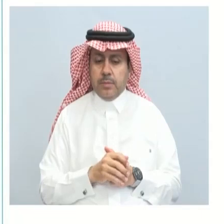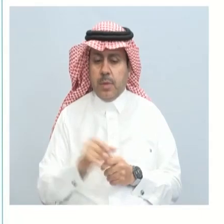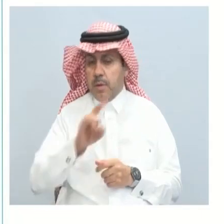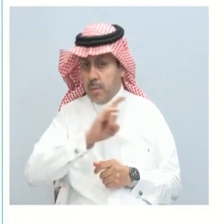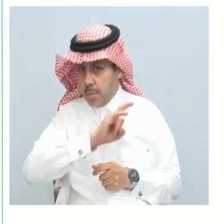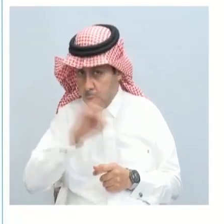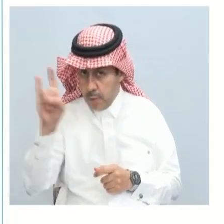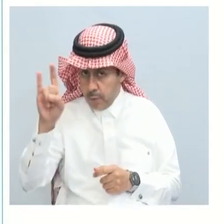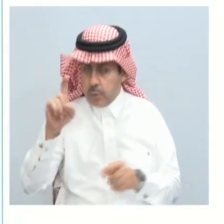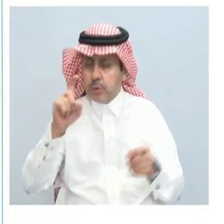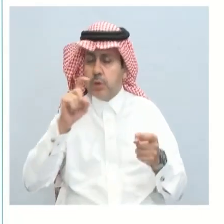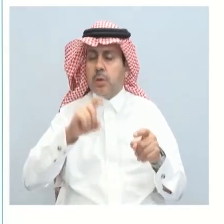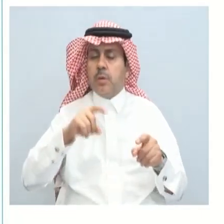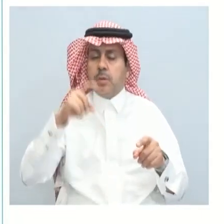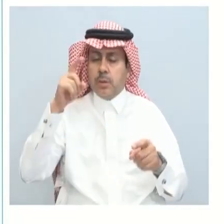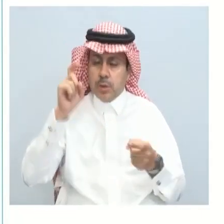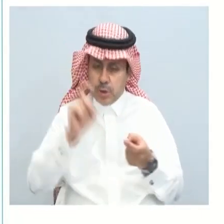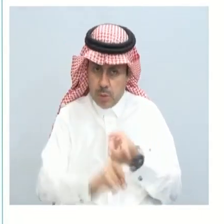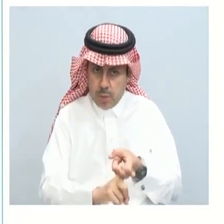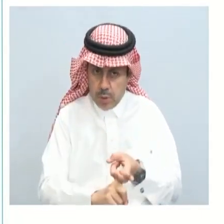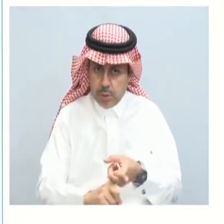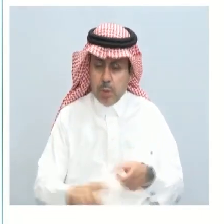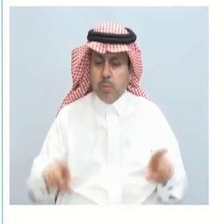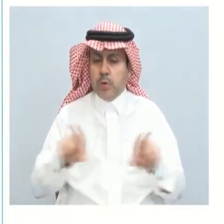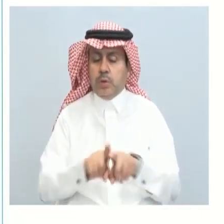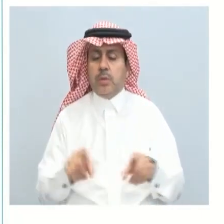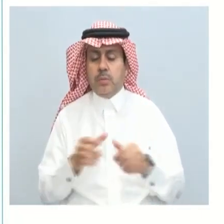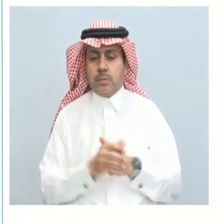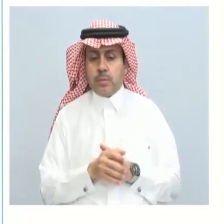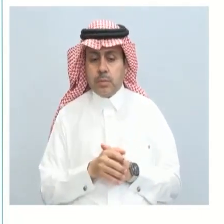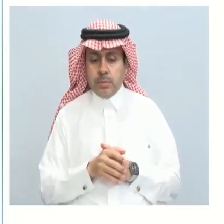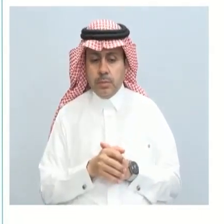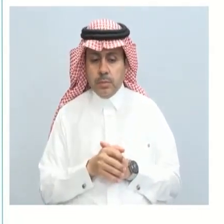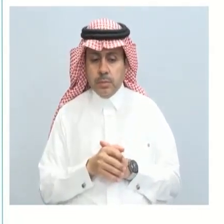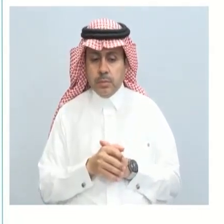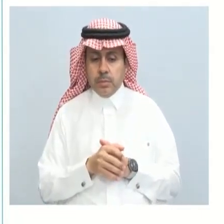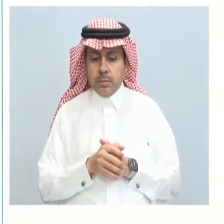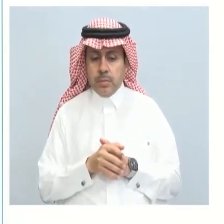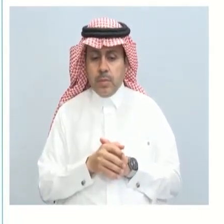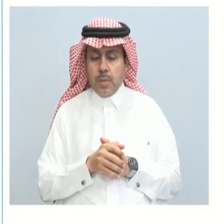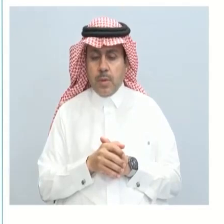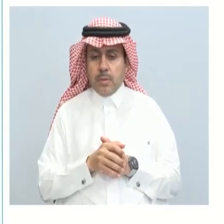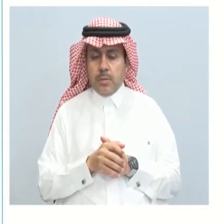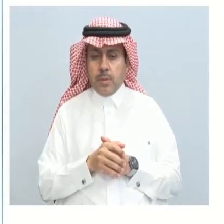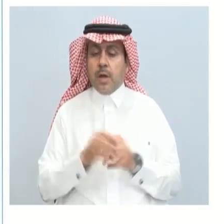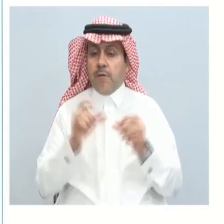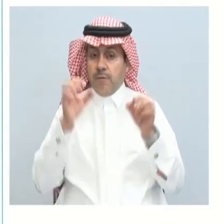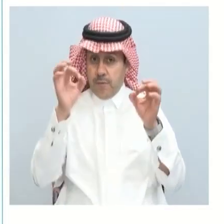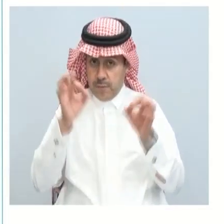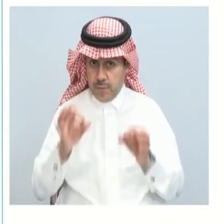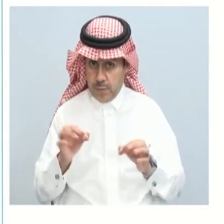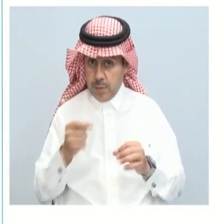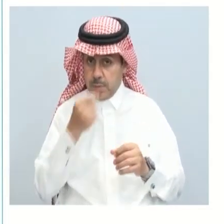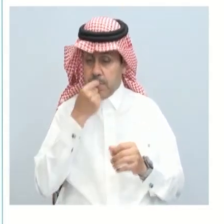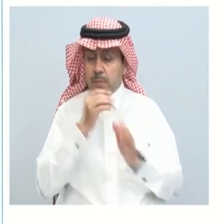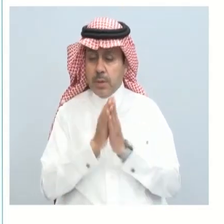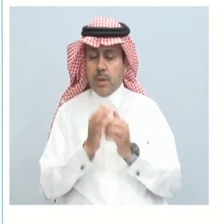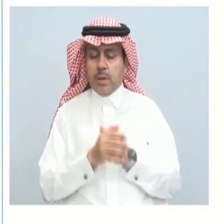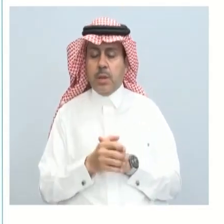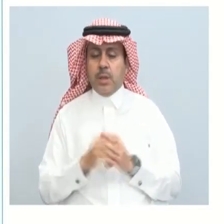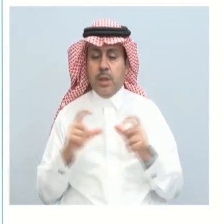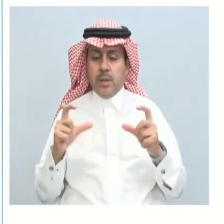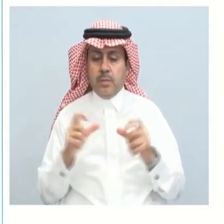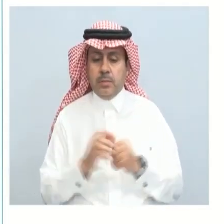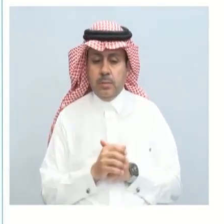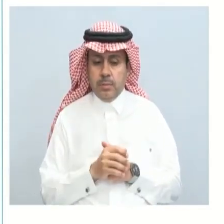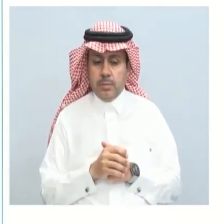لا يحل نكاحها لقول الله تعالى ولا تنكحوا المشركات حتى يؤمن الى امد ولا ام